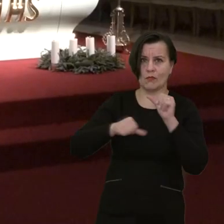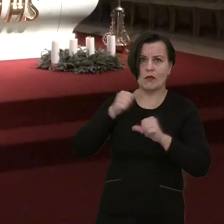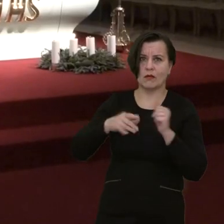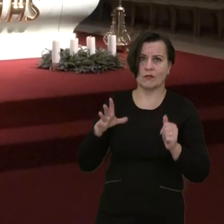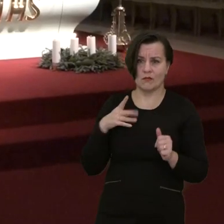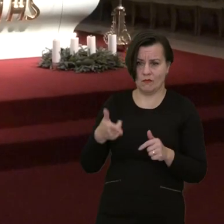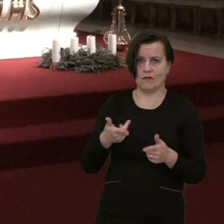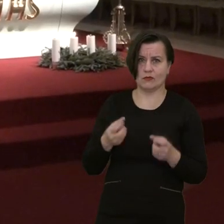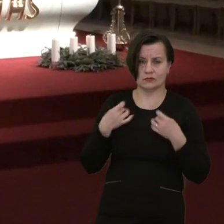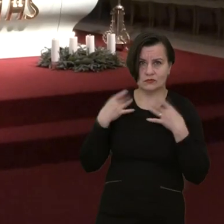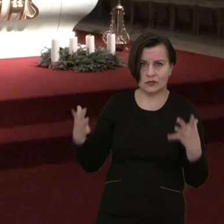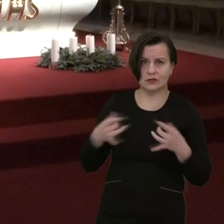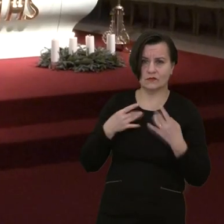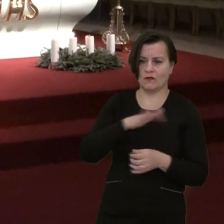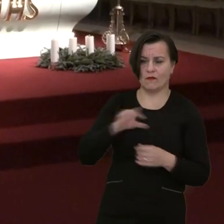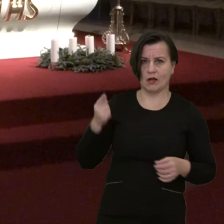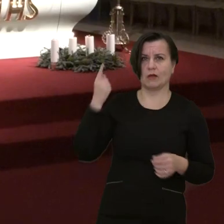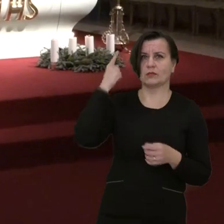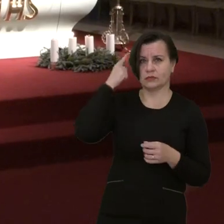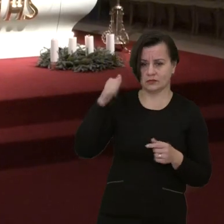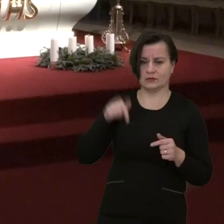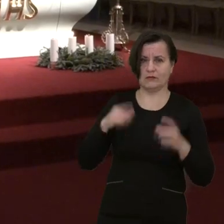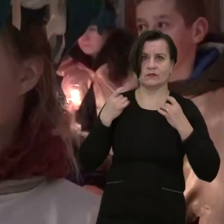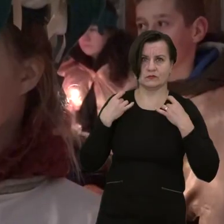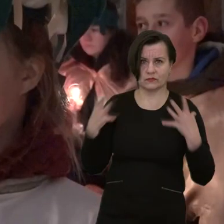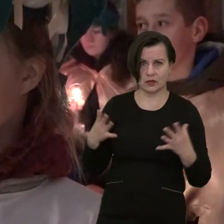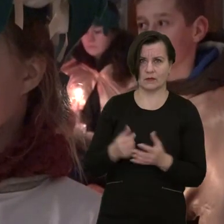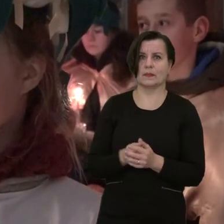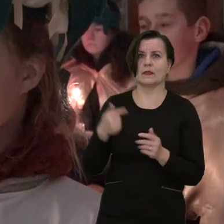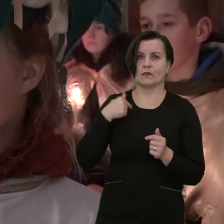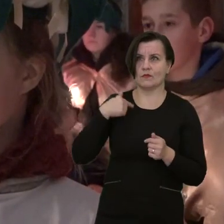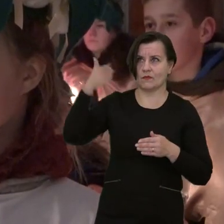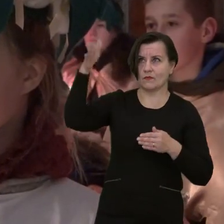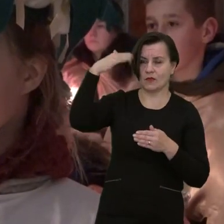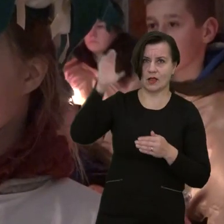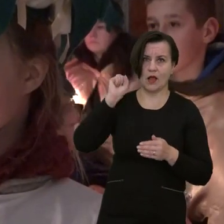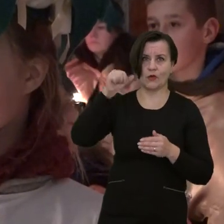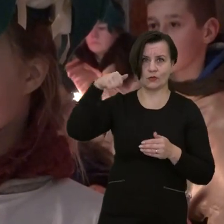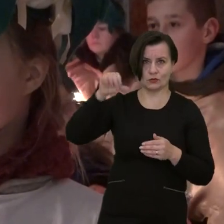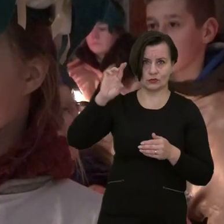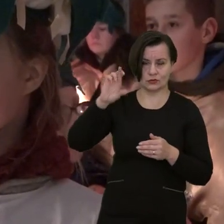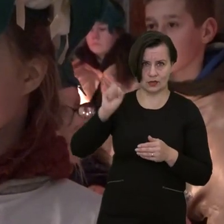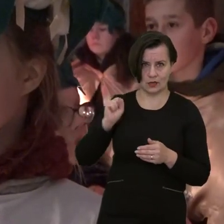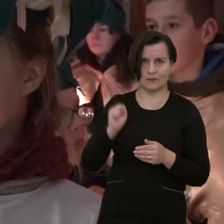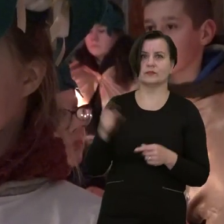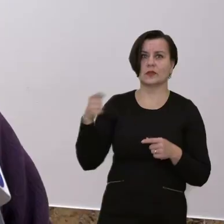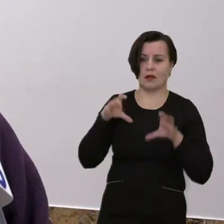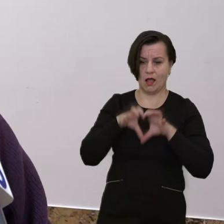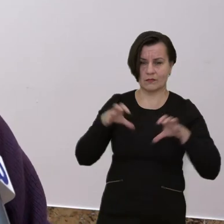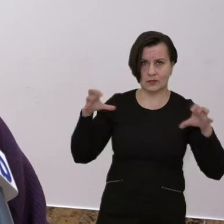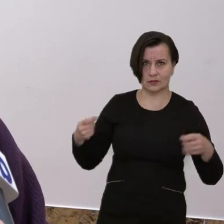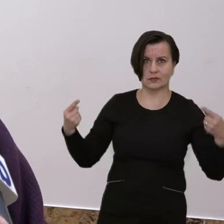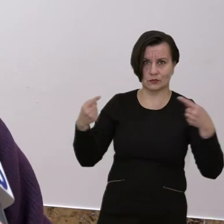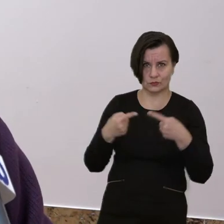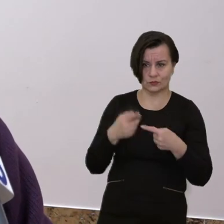tą šventę. Ir šiais metais, kadangi mes jau einam po aušros vėliavą, tai vat pritarus mūsų